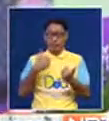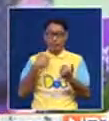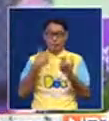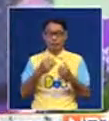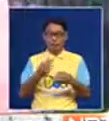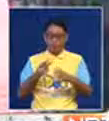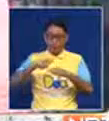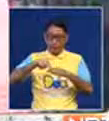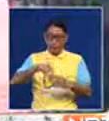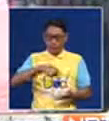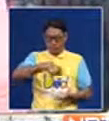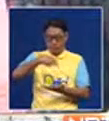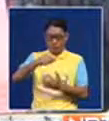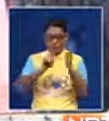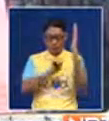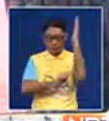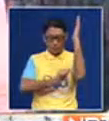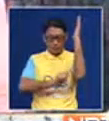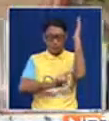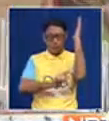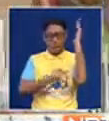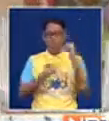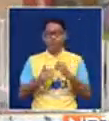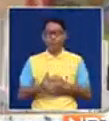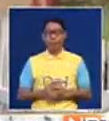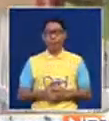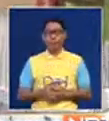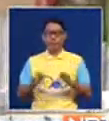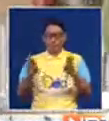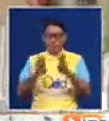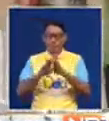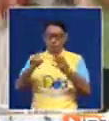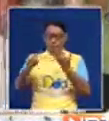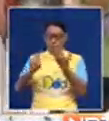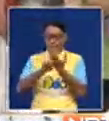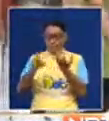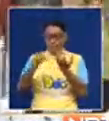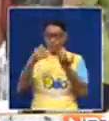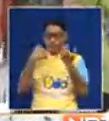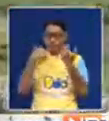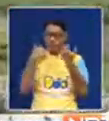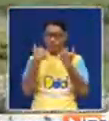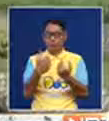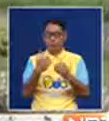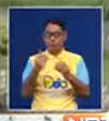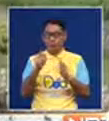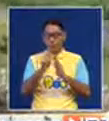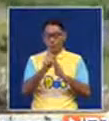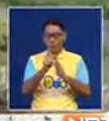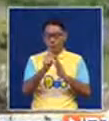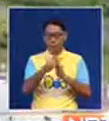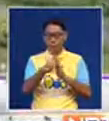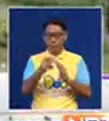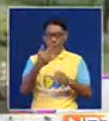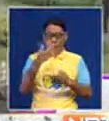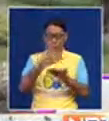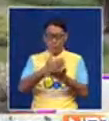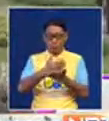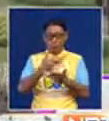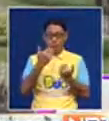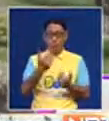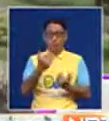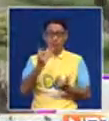ารของพี่น้องชาวจังหวัดยะลาครับปิดท้ายวันนี้กันที่จังหวัดอุทัยธานีนะครับวันหยุดยาวช่วงวันพ่อแห่งชาติบรรยากาศ